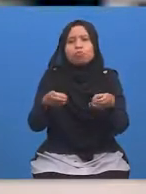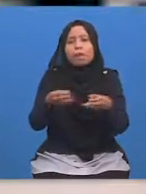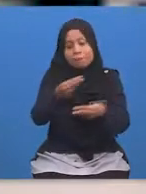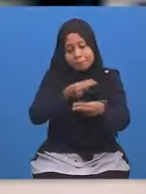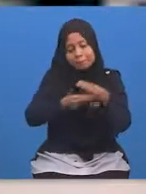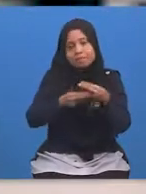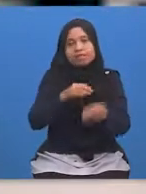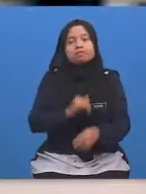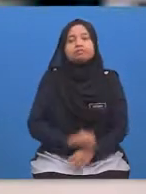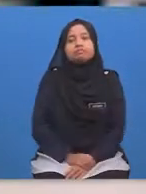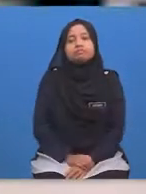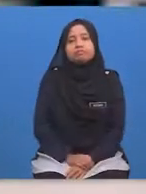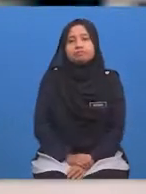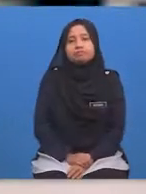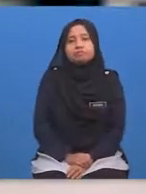perniagaannya.